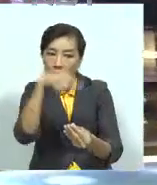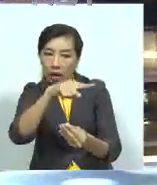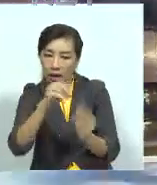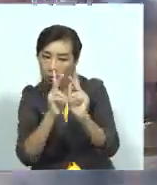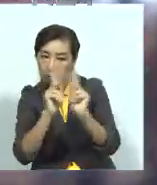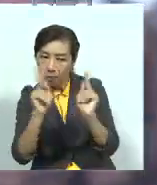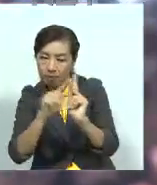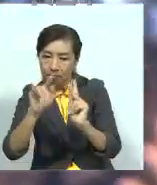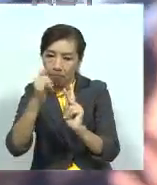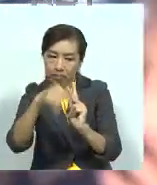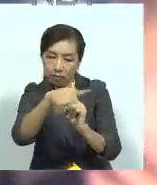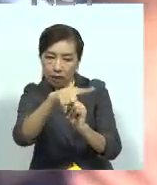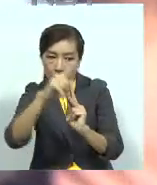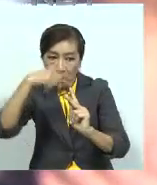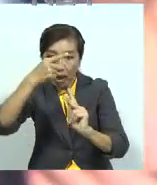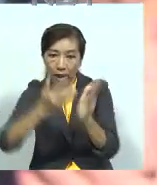โอกาสจับคู่โค้ช